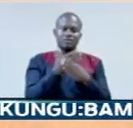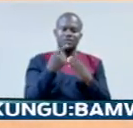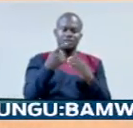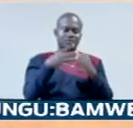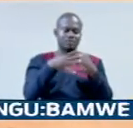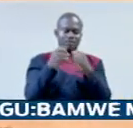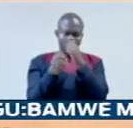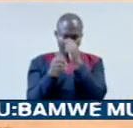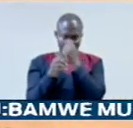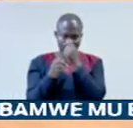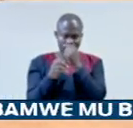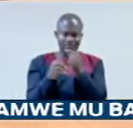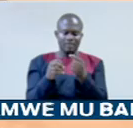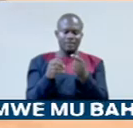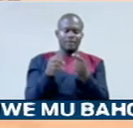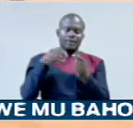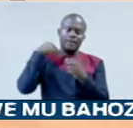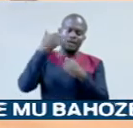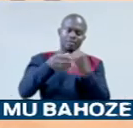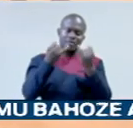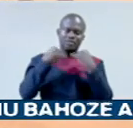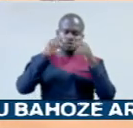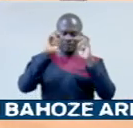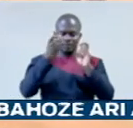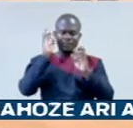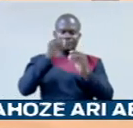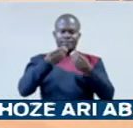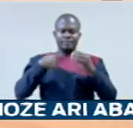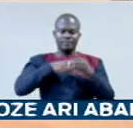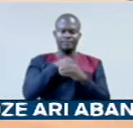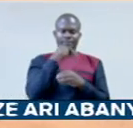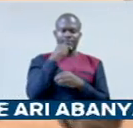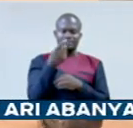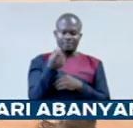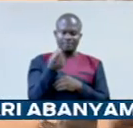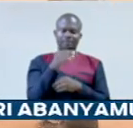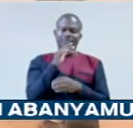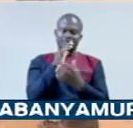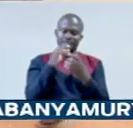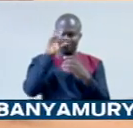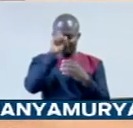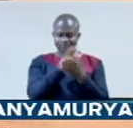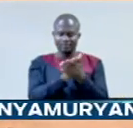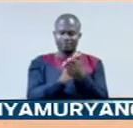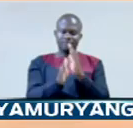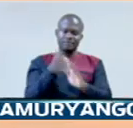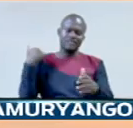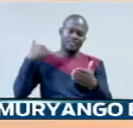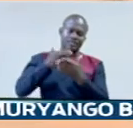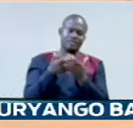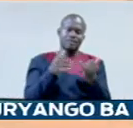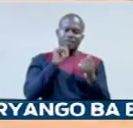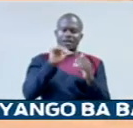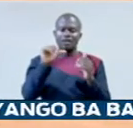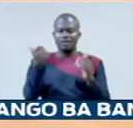190 none ubu batubwira ko bazaduha amafaranga turategereza turaheba kugeza na nubu ahandi